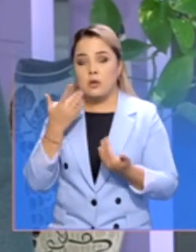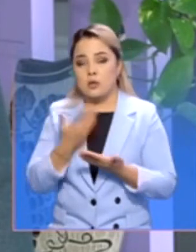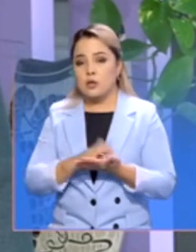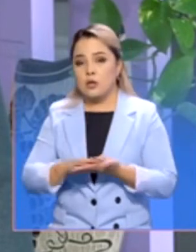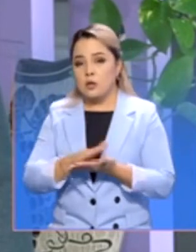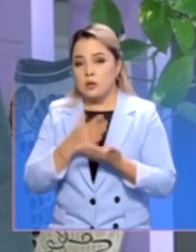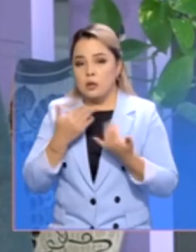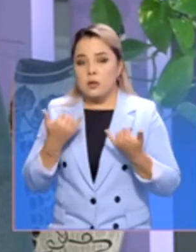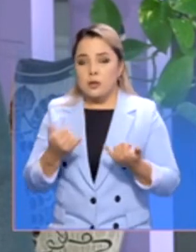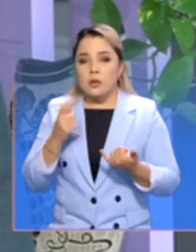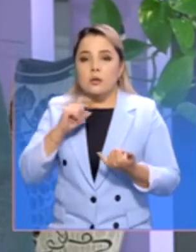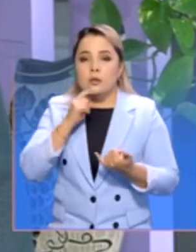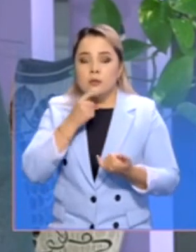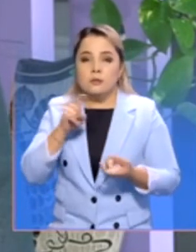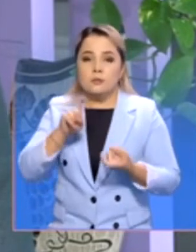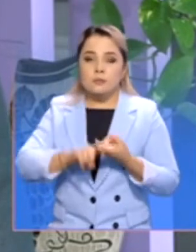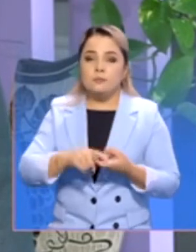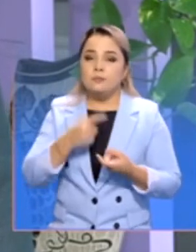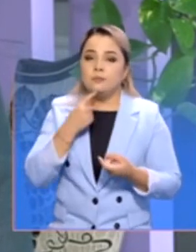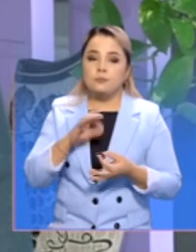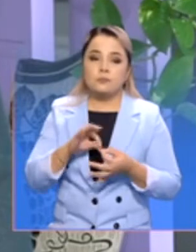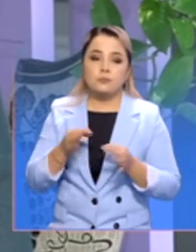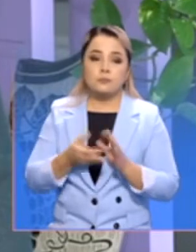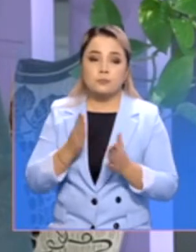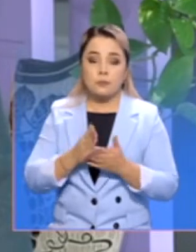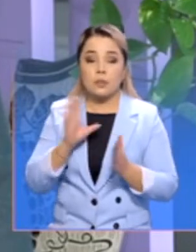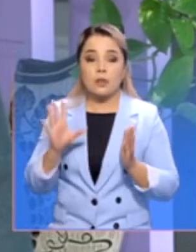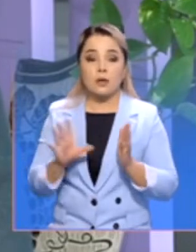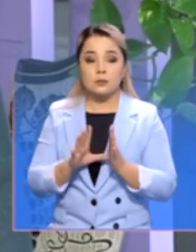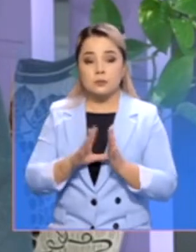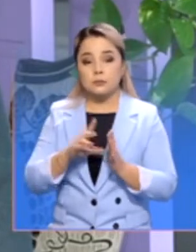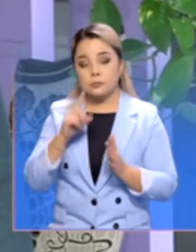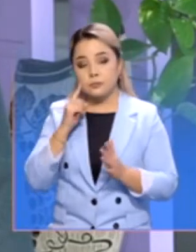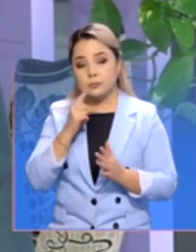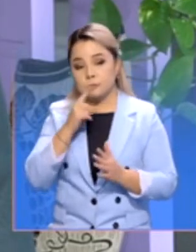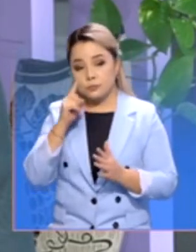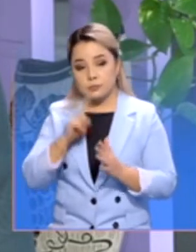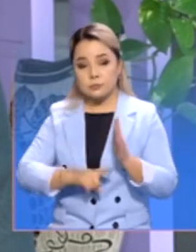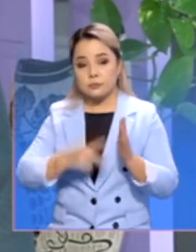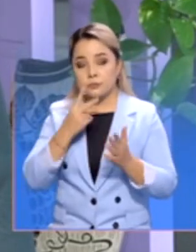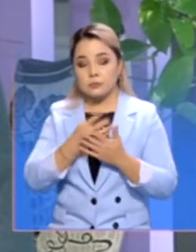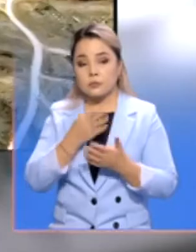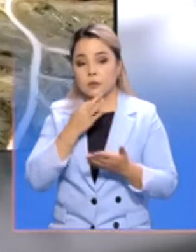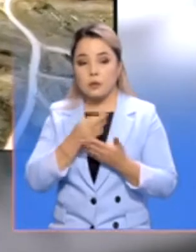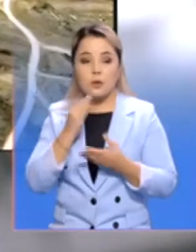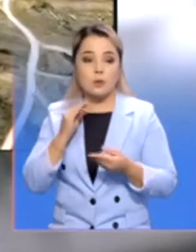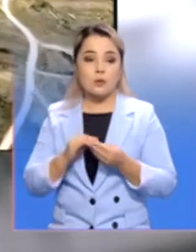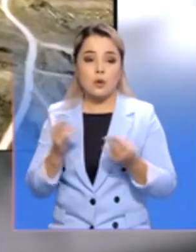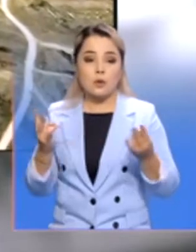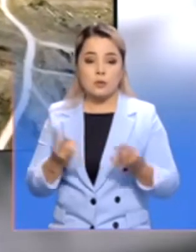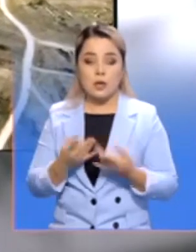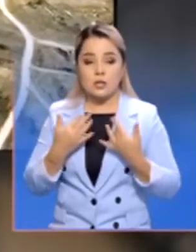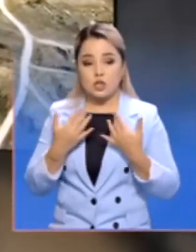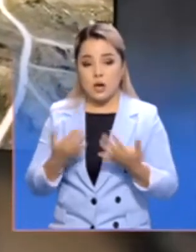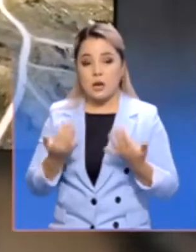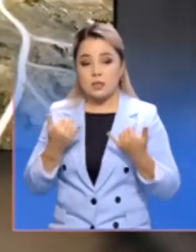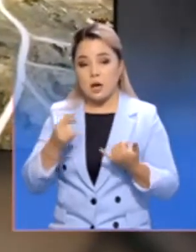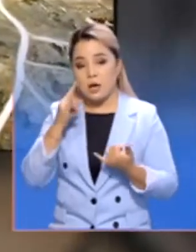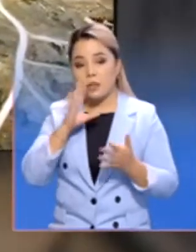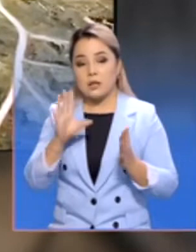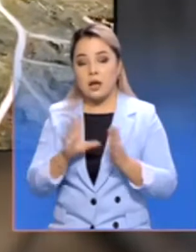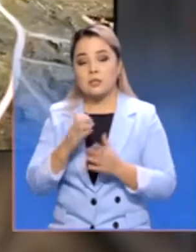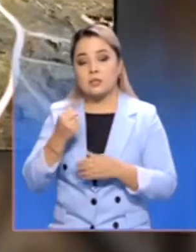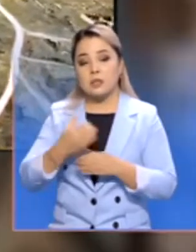тіршілігімізді, экономикамызды байлап қоя алмаймыз. Сондықтан энергия көзі сенімді әрі тұрақты болуы шарт. Қазір Қазақстанның атом